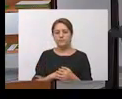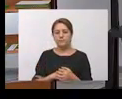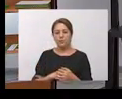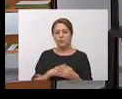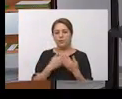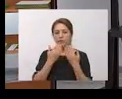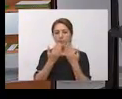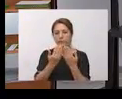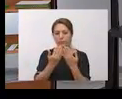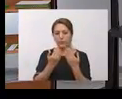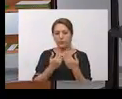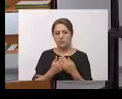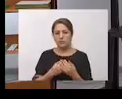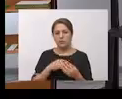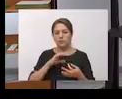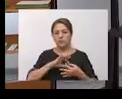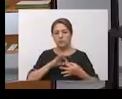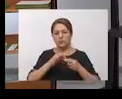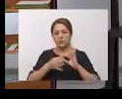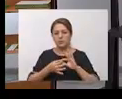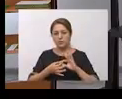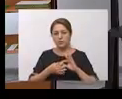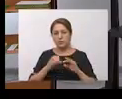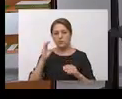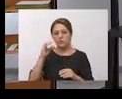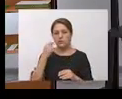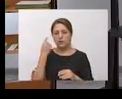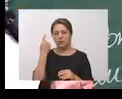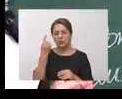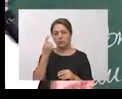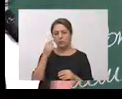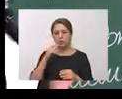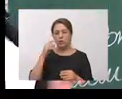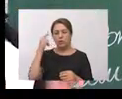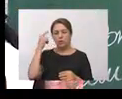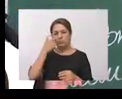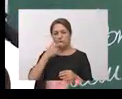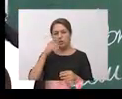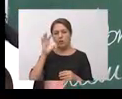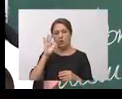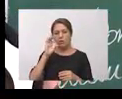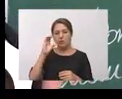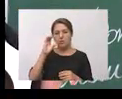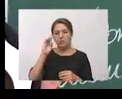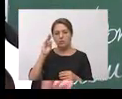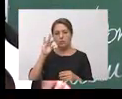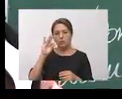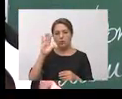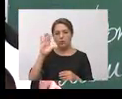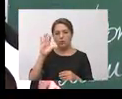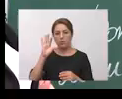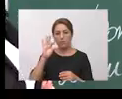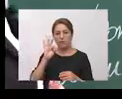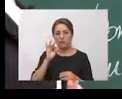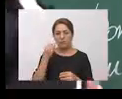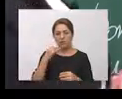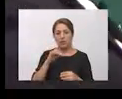Вот перед вами предложение с одной грамматической основой. То есть это и есть простое